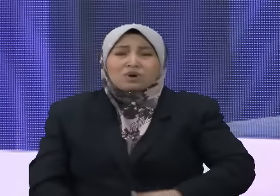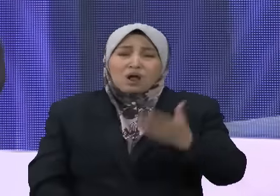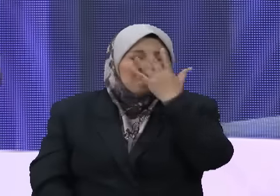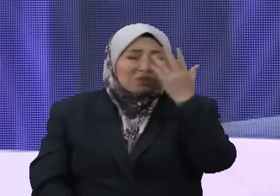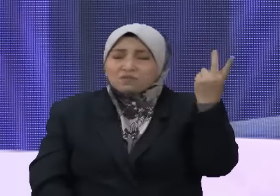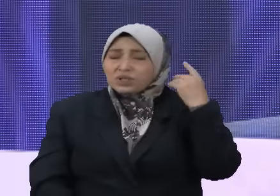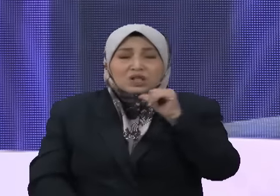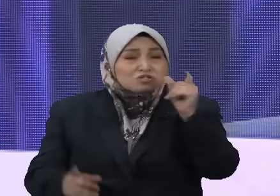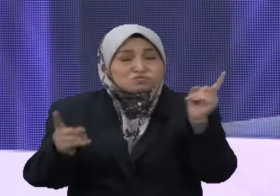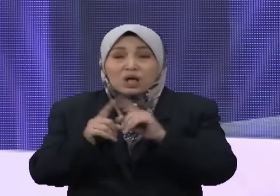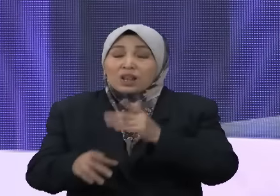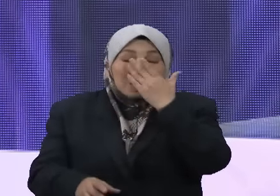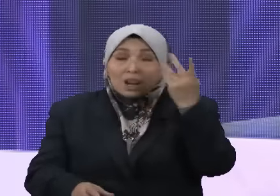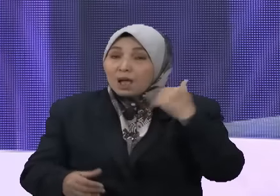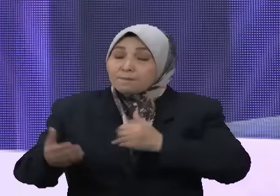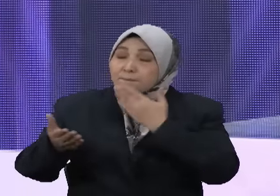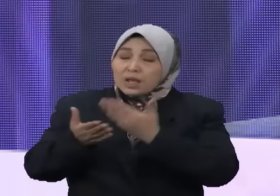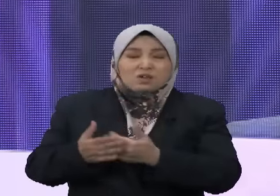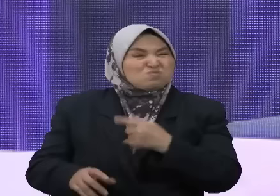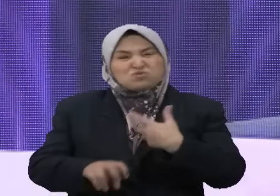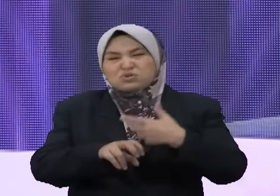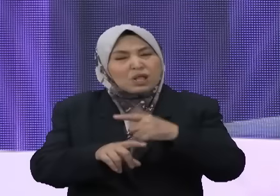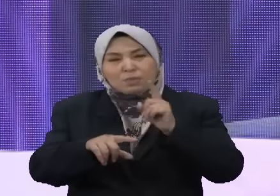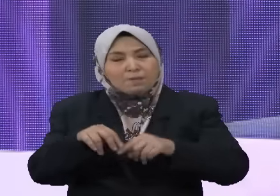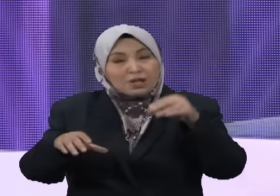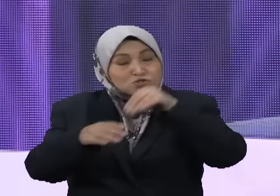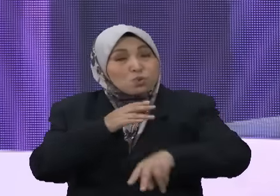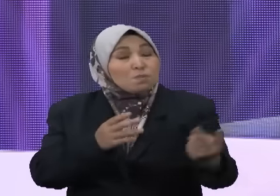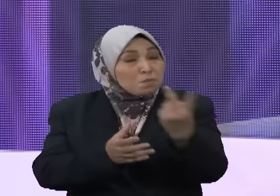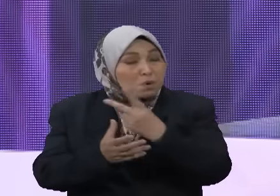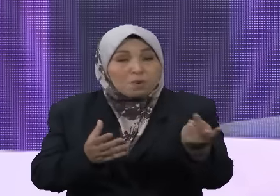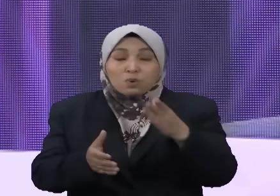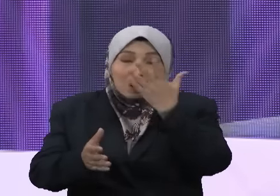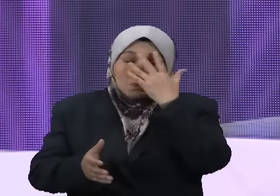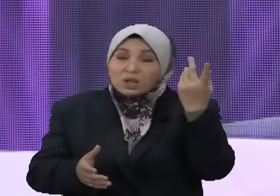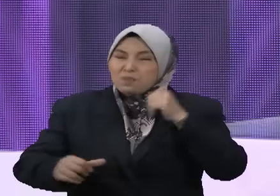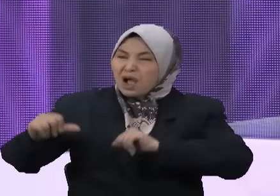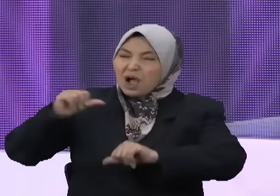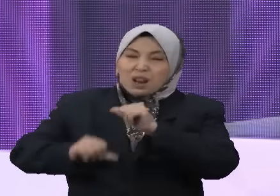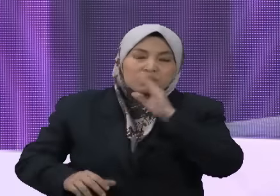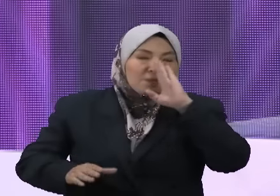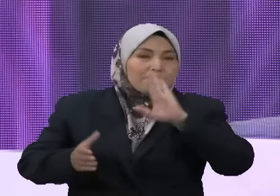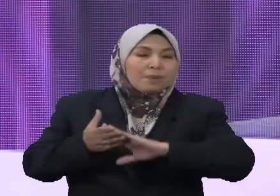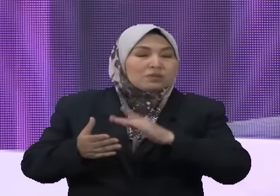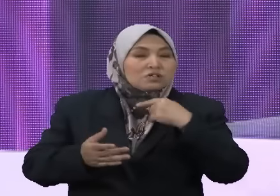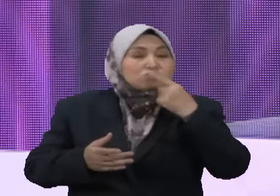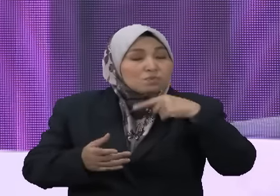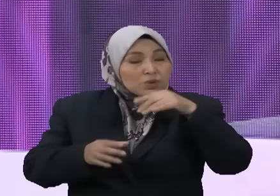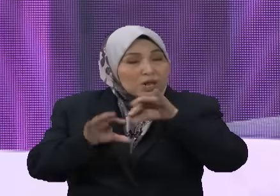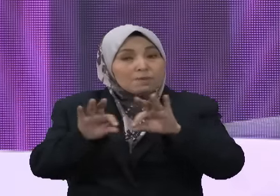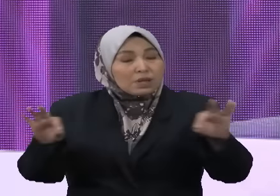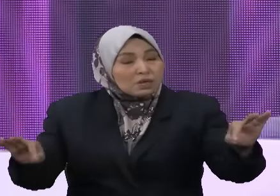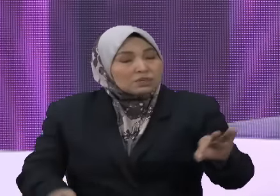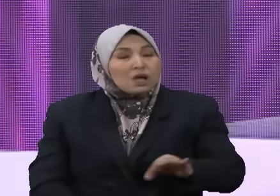jumpa orang munafik tapi akhlak Baik tu susah dia tak boleh masuk dua tu orang munafik a mesti akhlak dia buruk Sebab tu disebutkan dalam ayat ni